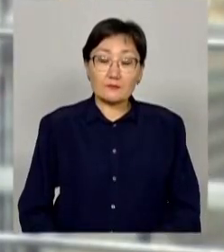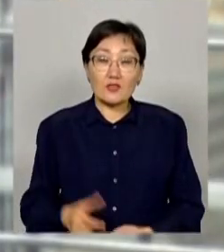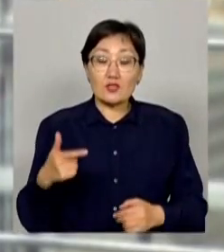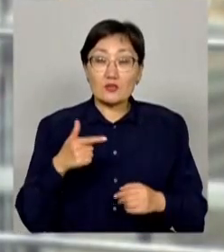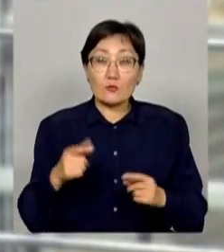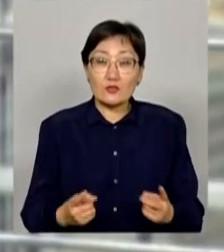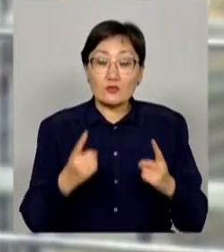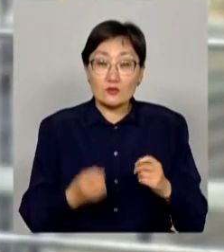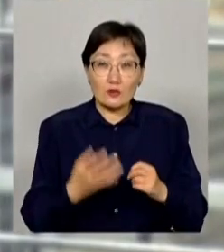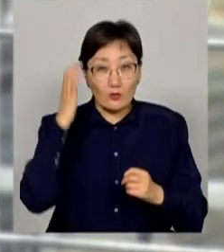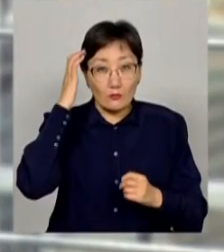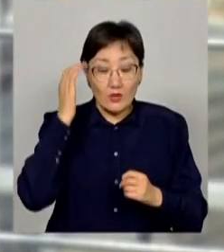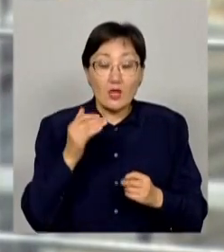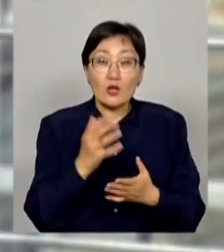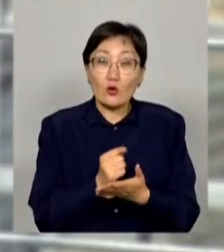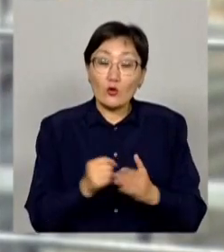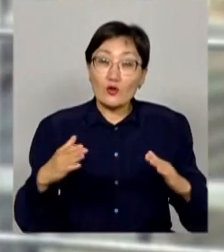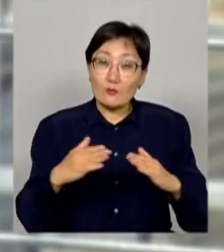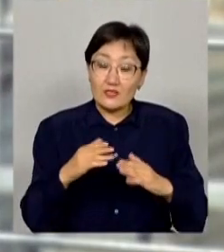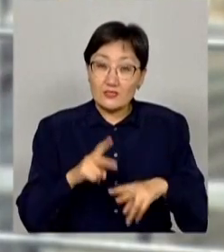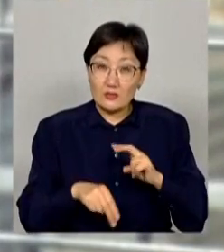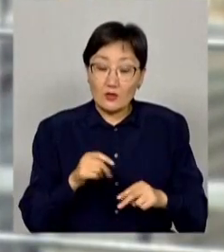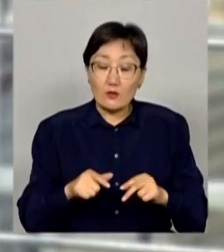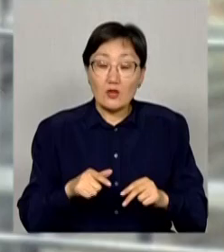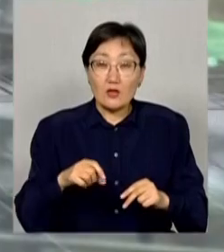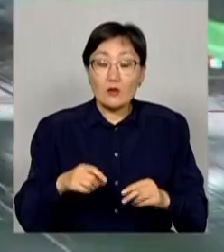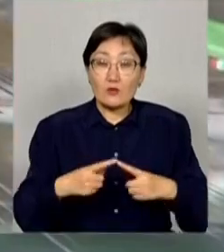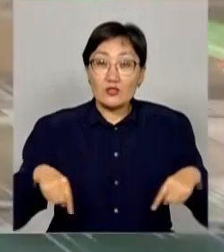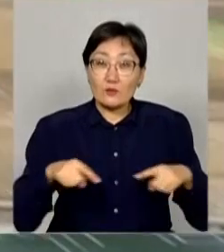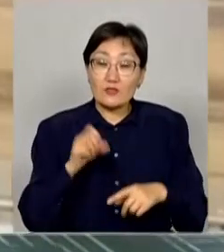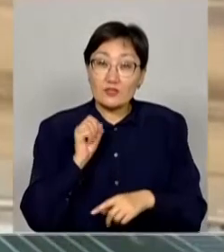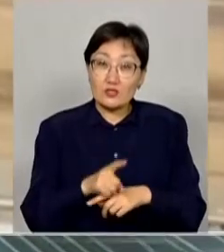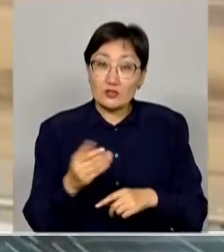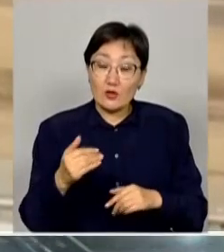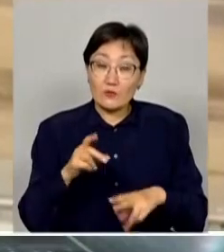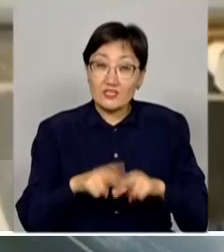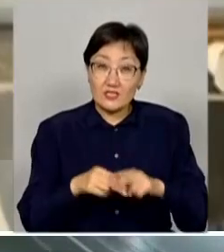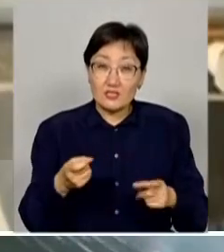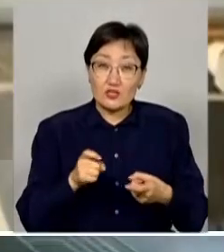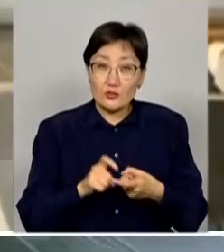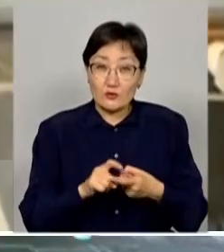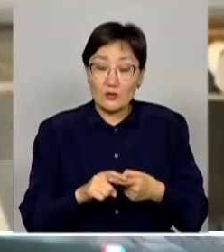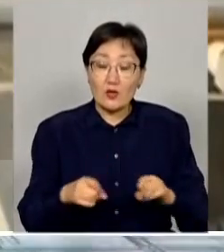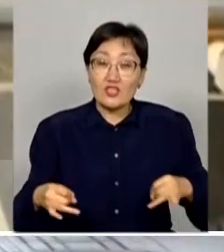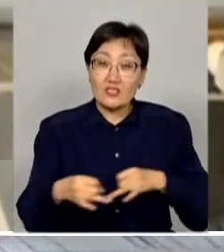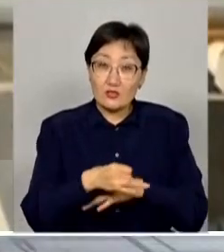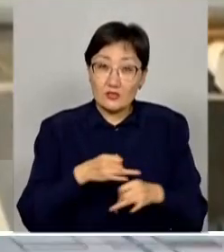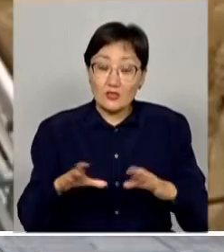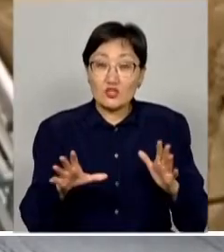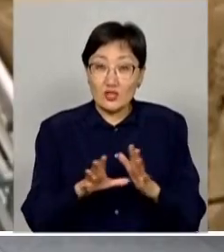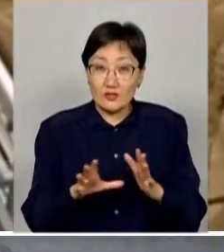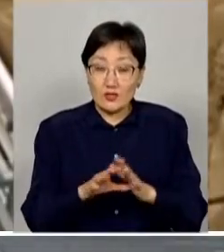Атырауда үлкен мұнай қоймасы салынады. Президент Қазмұнайгаз компаниясына пәрмен берді. Ал оның құрылысына қатысты келіссөздерді